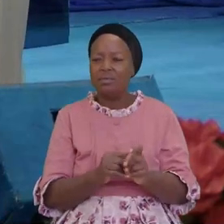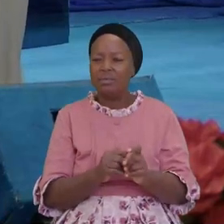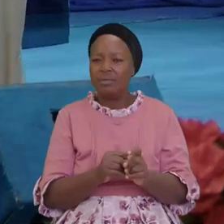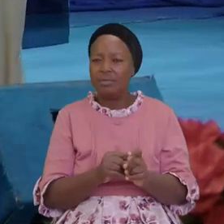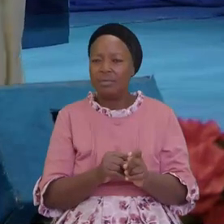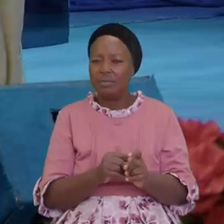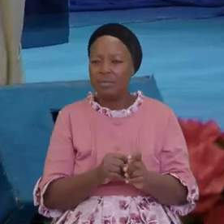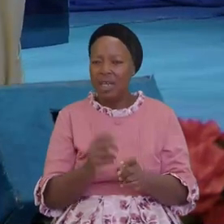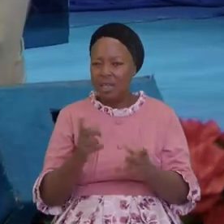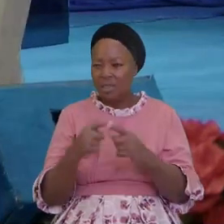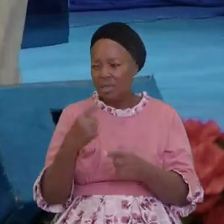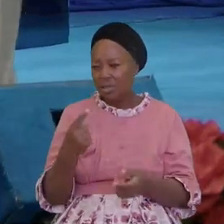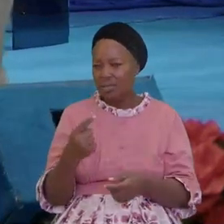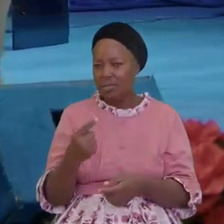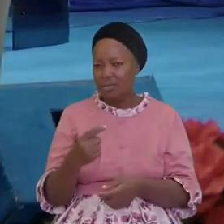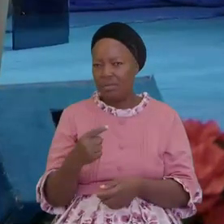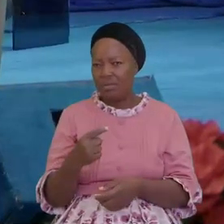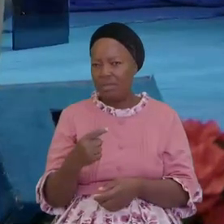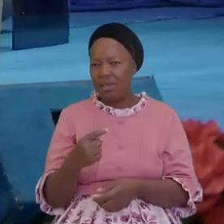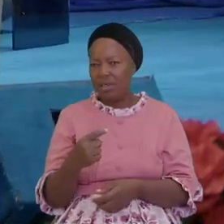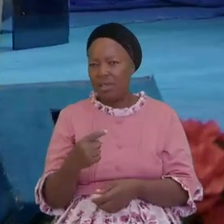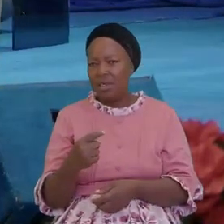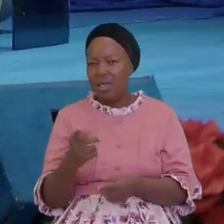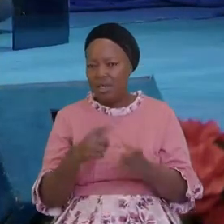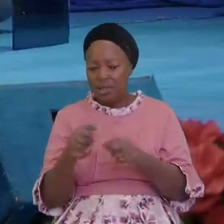tu défies l'autorité de Dieu. Et si tu n'arrêtais pas ça,